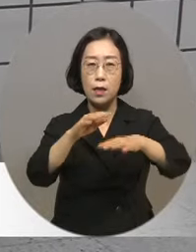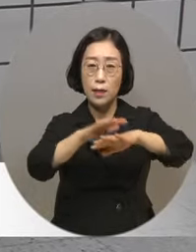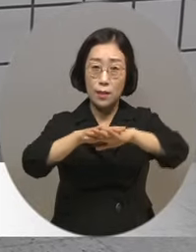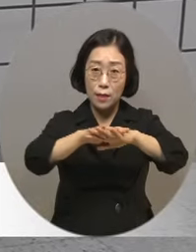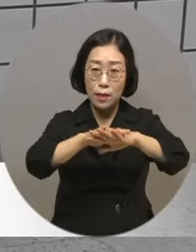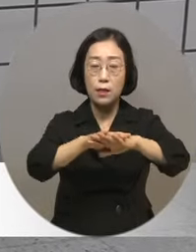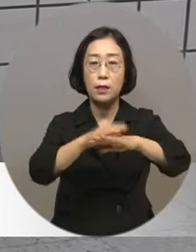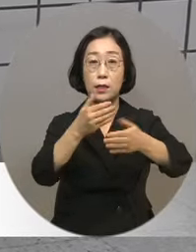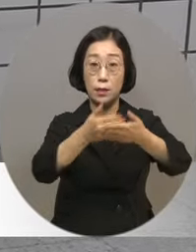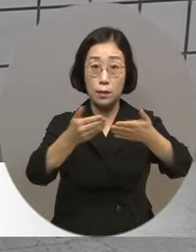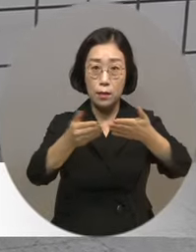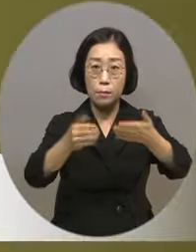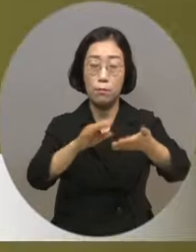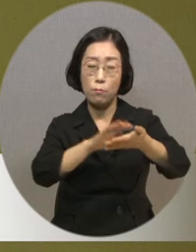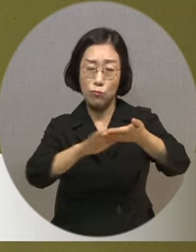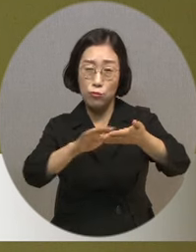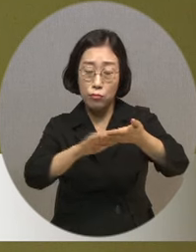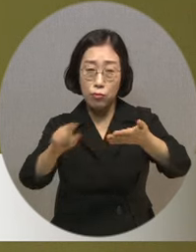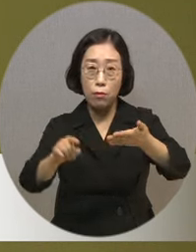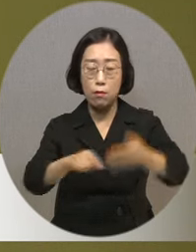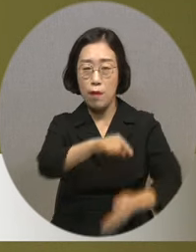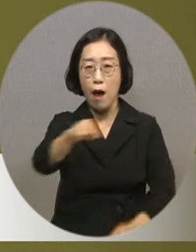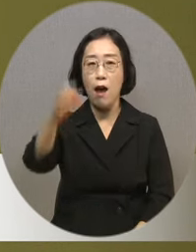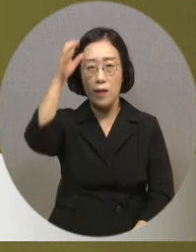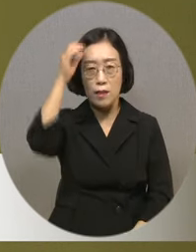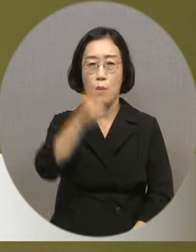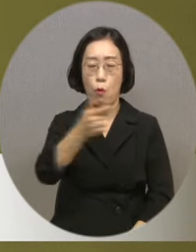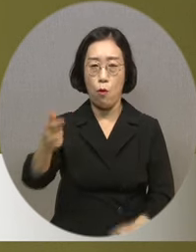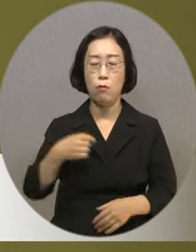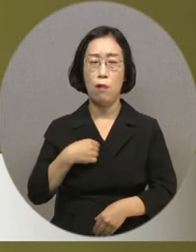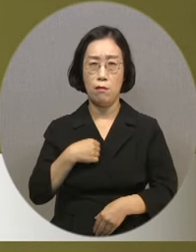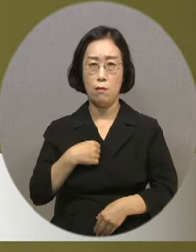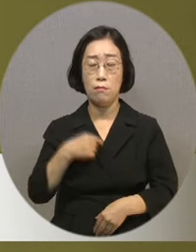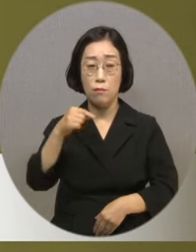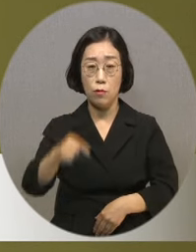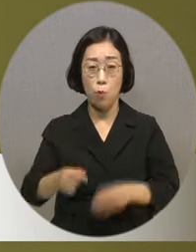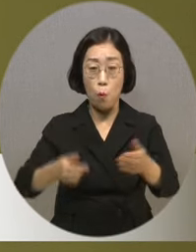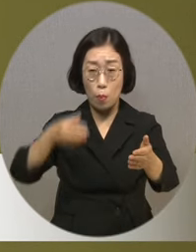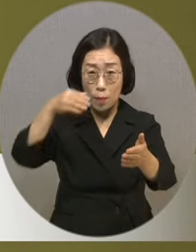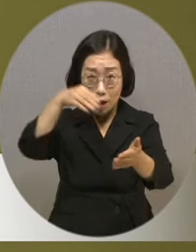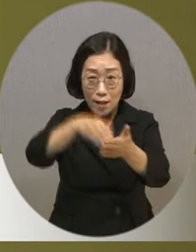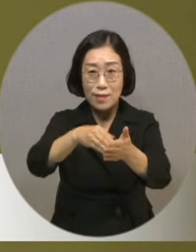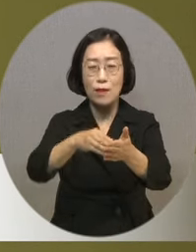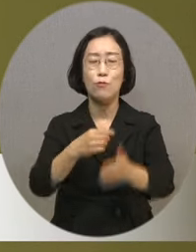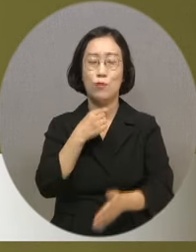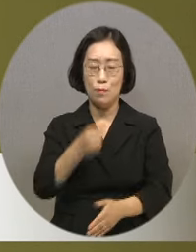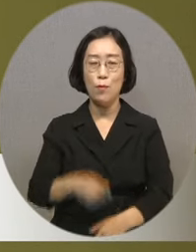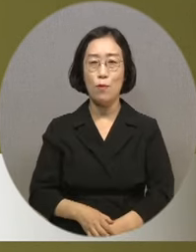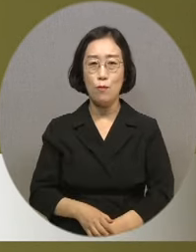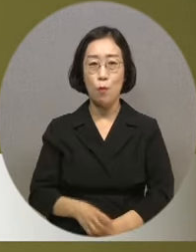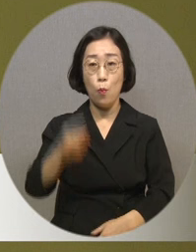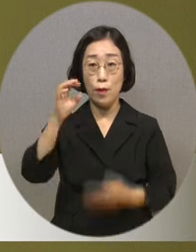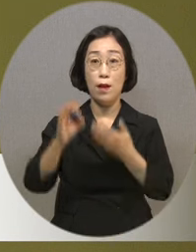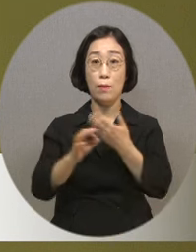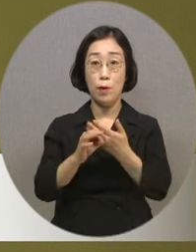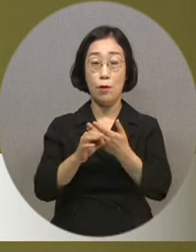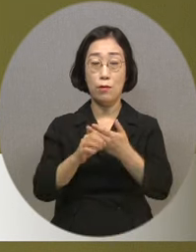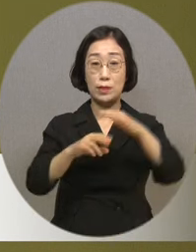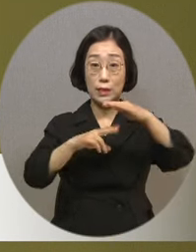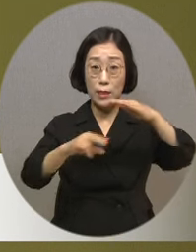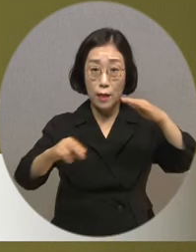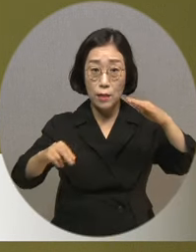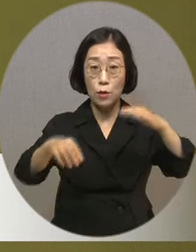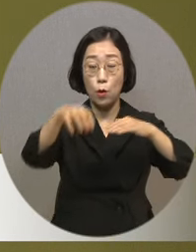기대감을 안겼습니다 저는 지하철을 타고 삼각 지역에 가고 싶어요 왜냐하면 지하철